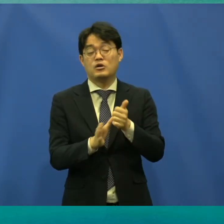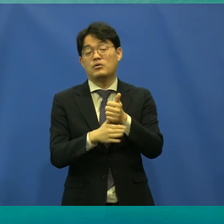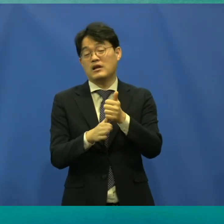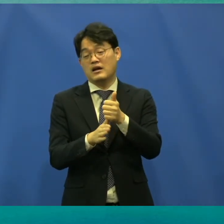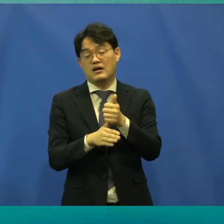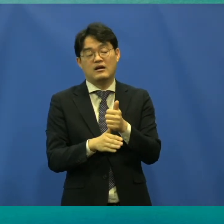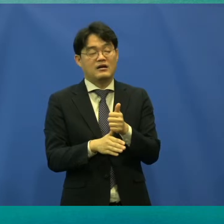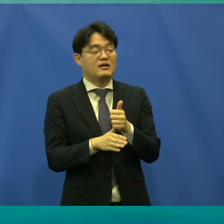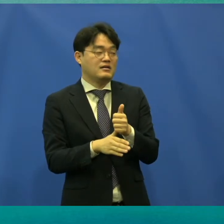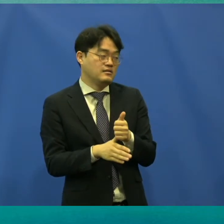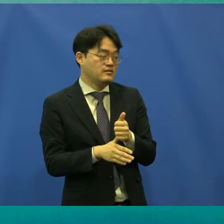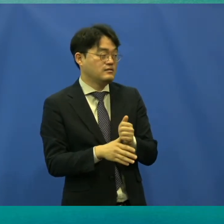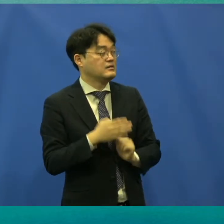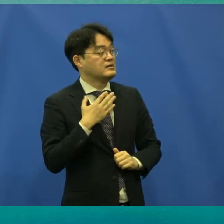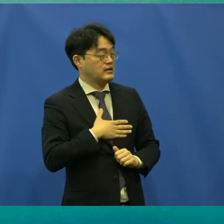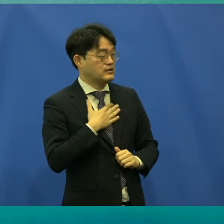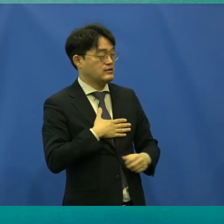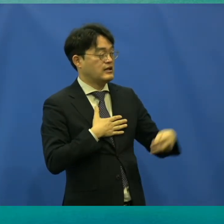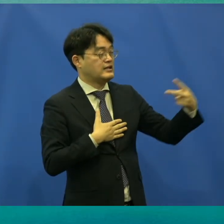것입니다.